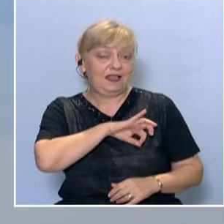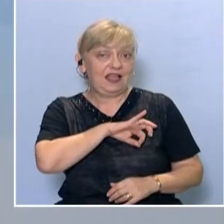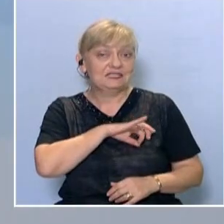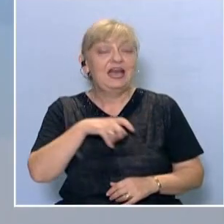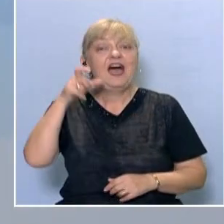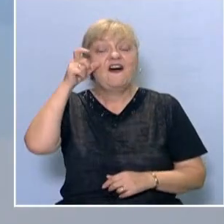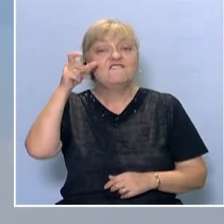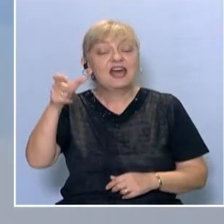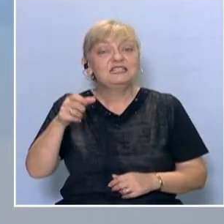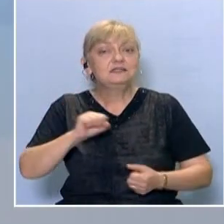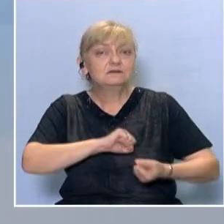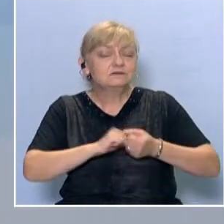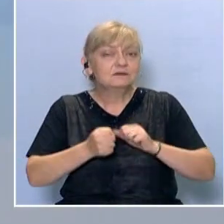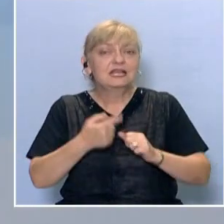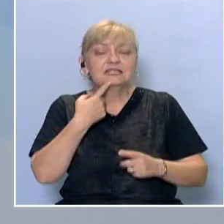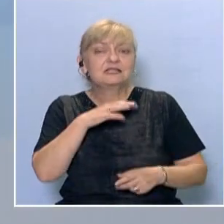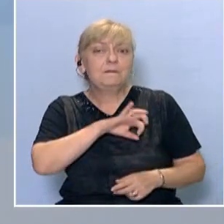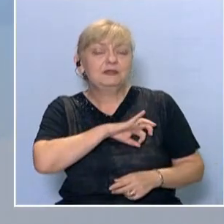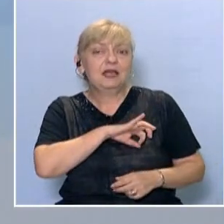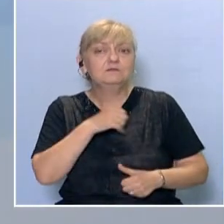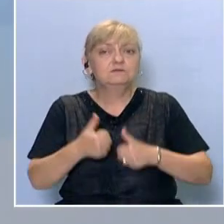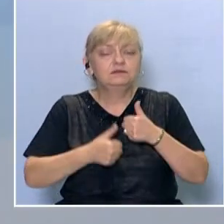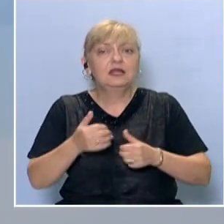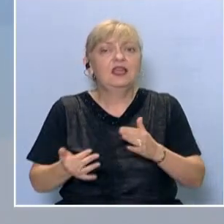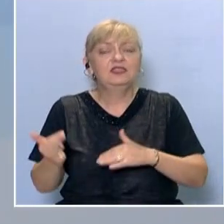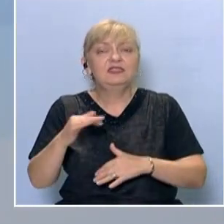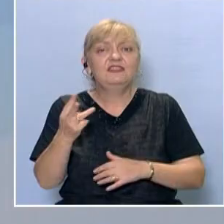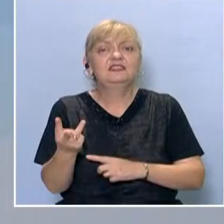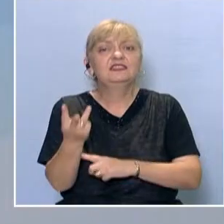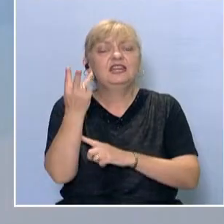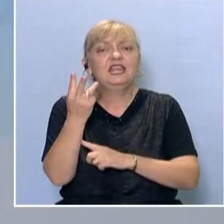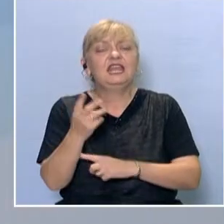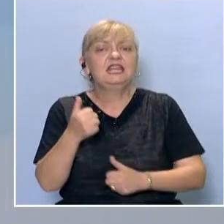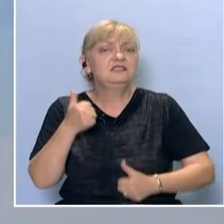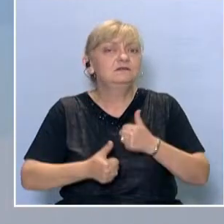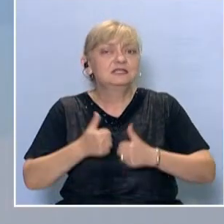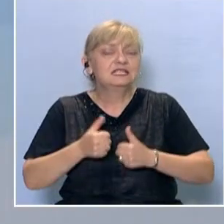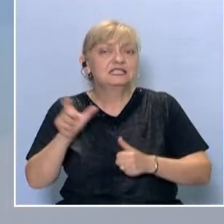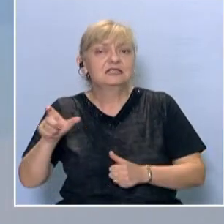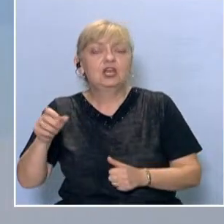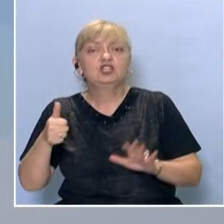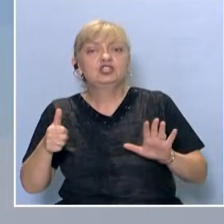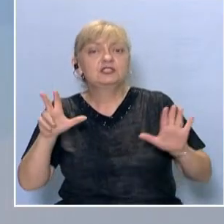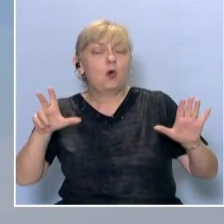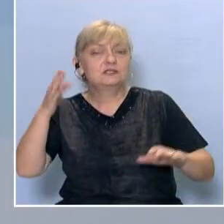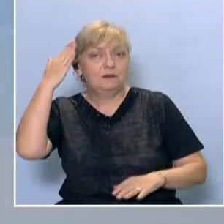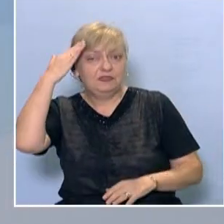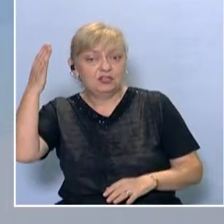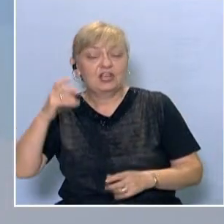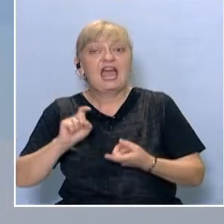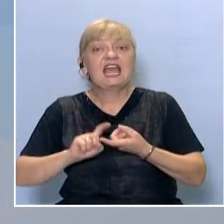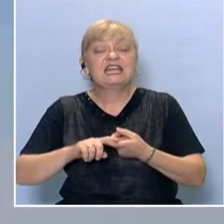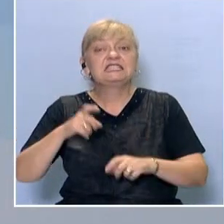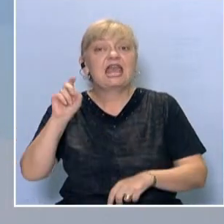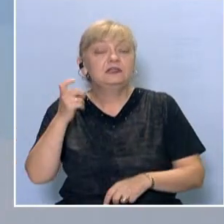се пребориха за медалите си в конкуренция с над 3000 състезатели от 68 държави. Кристиян Георгиев